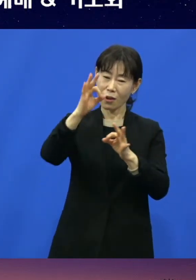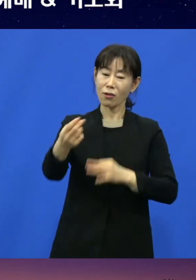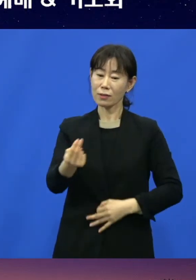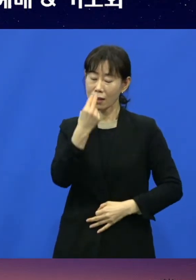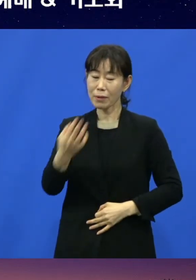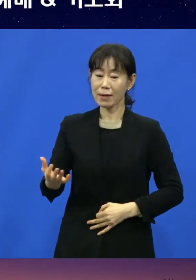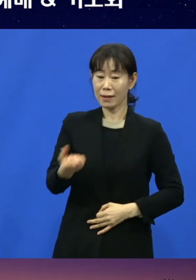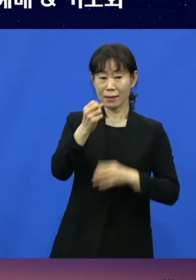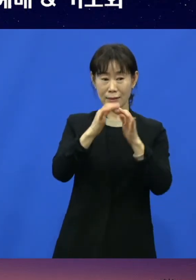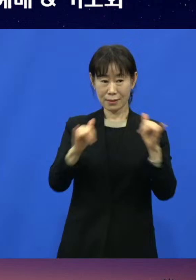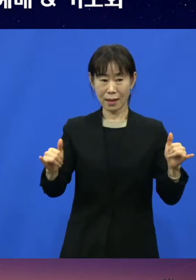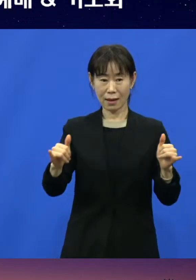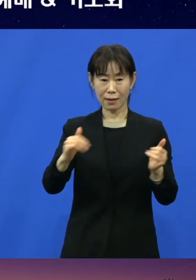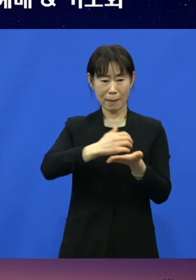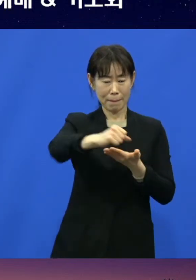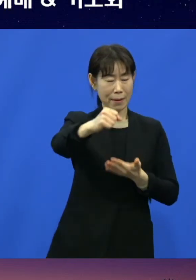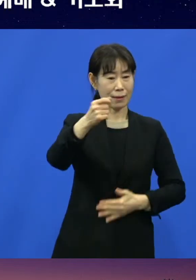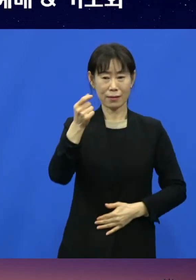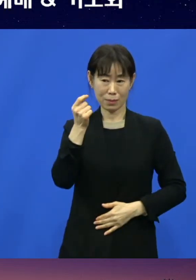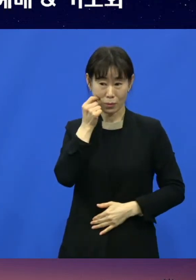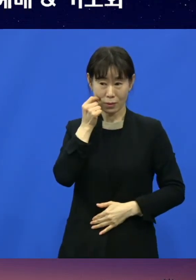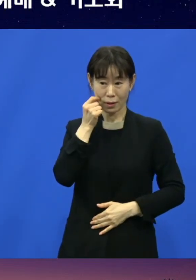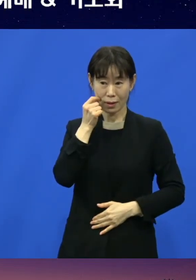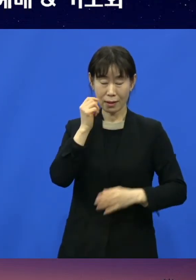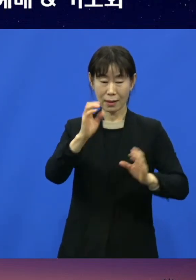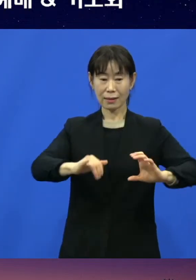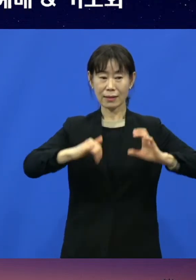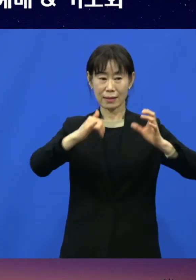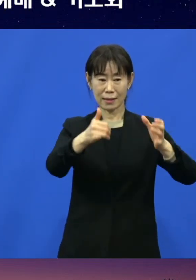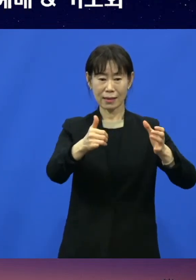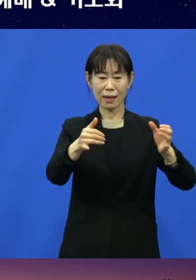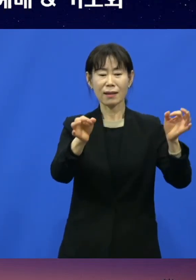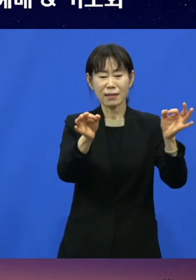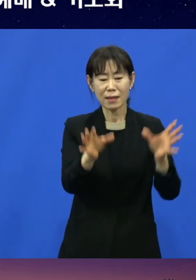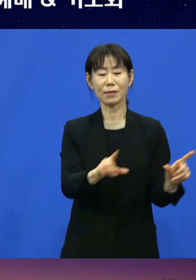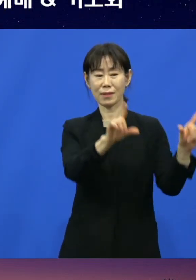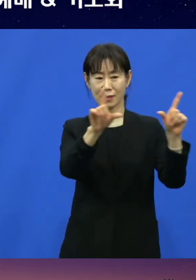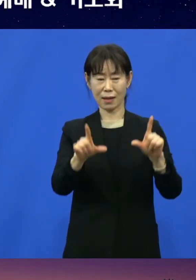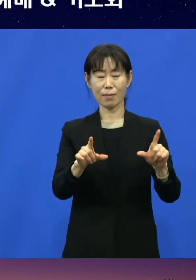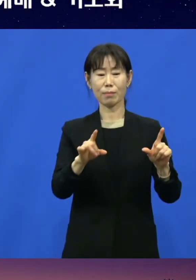이건 빼앗길 수 없는 것을 우리가 가졌어요. 이 세상은 잠깐이에요, 잠깐.